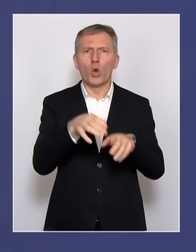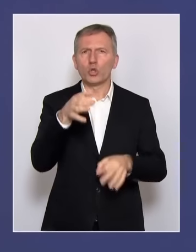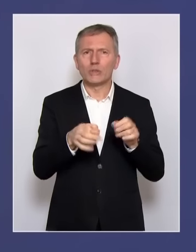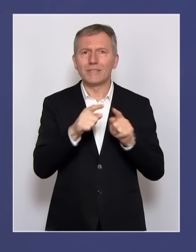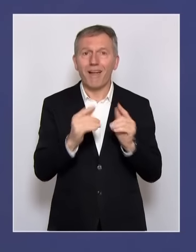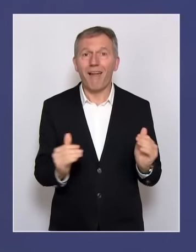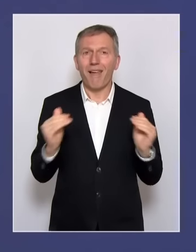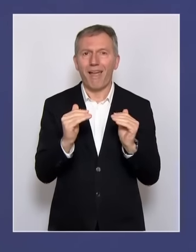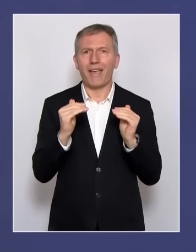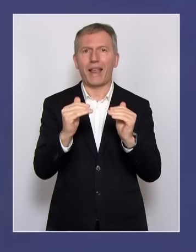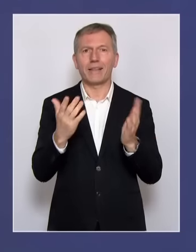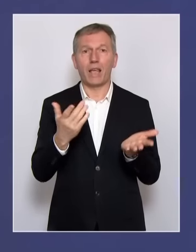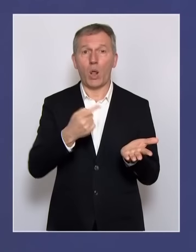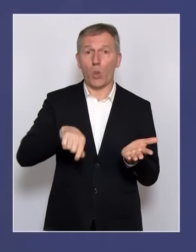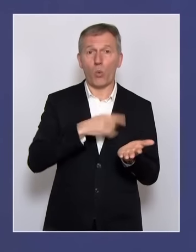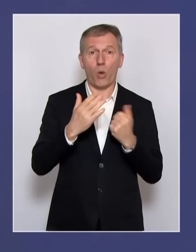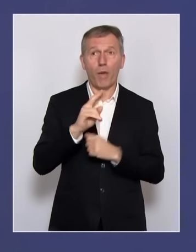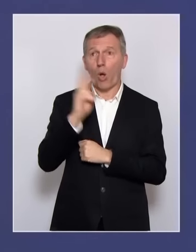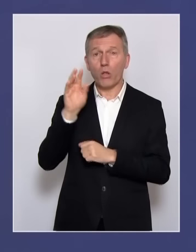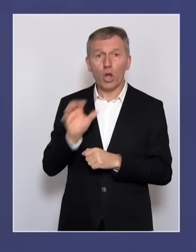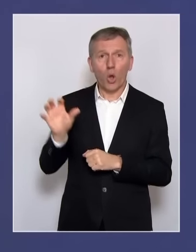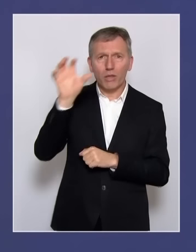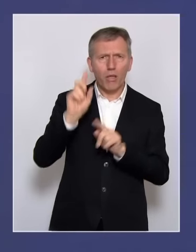'égalité ce qui nous distingue des autres continents